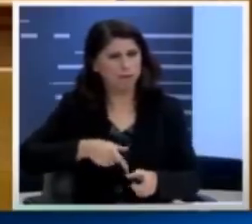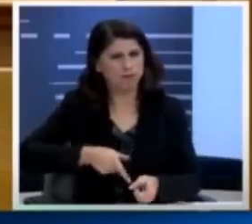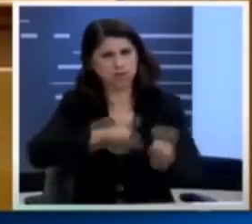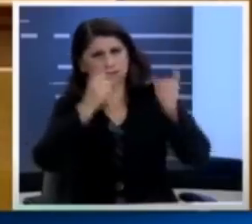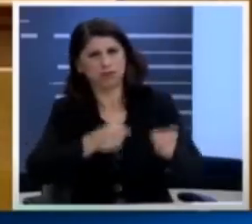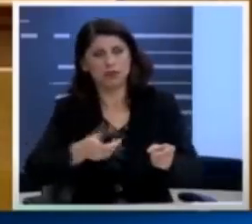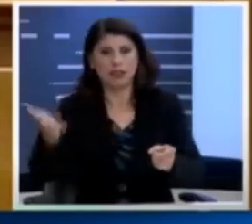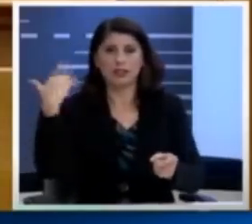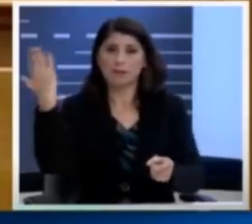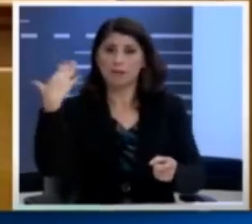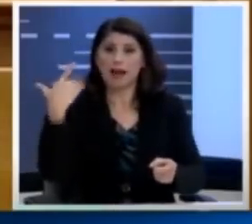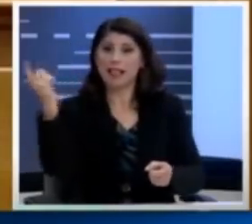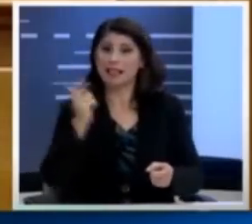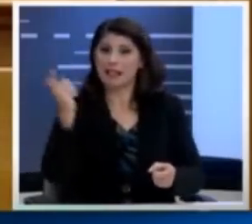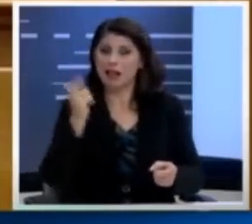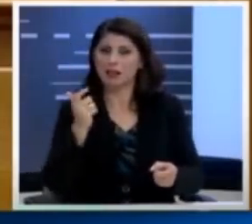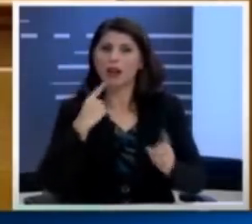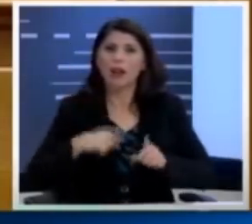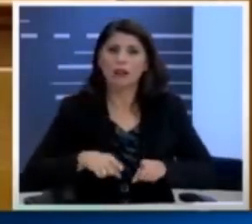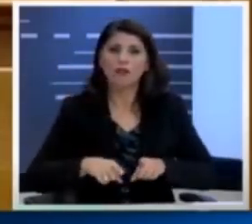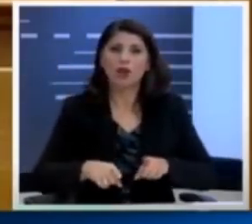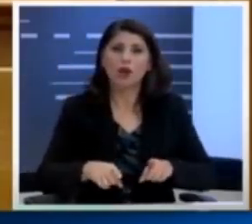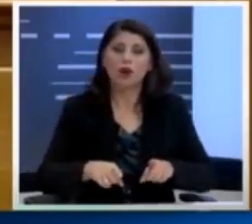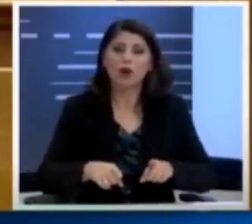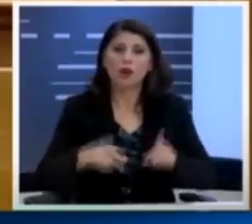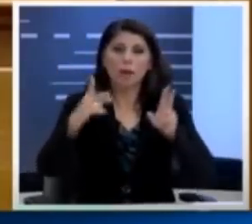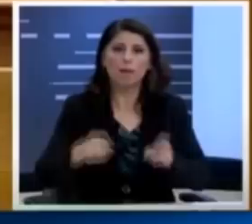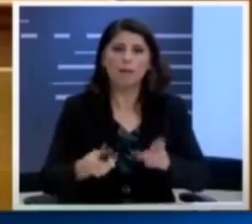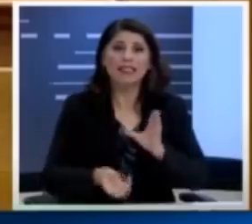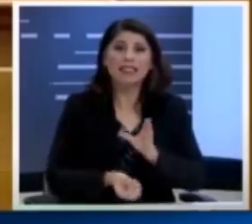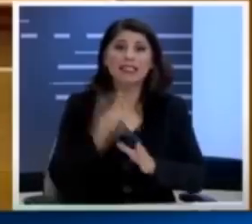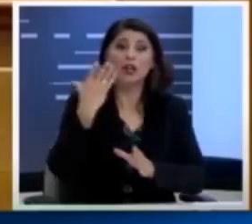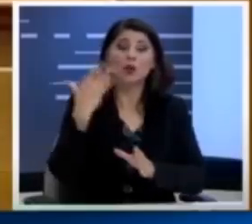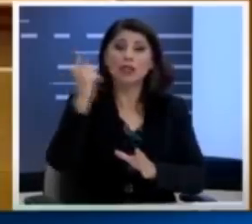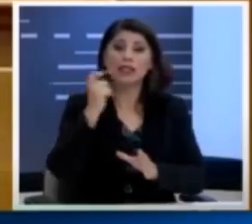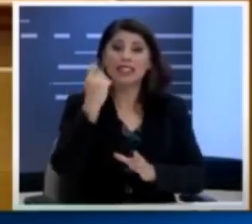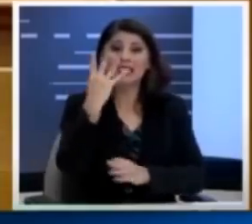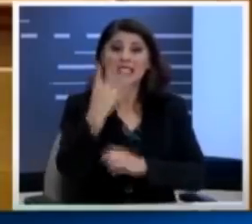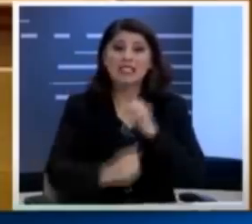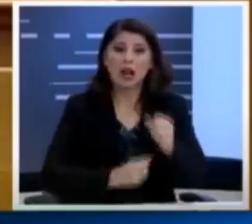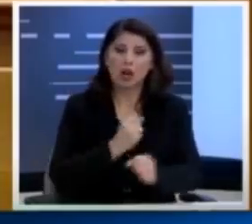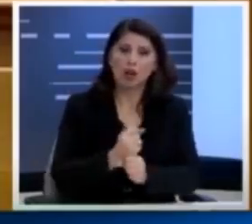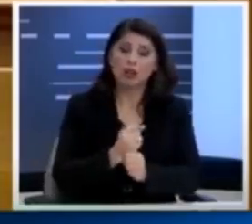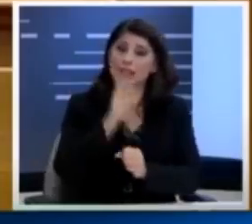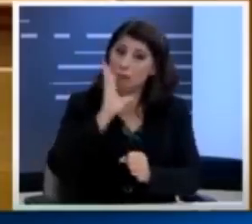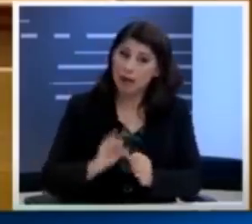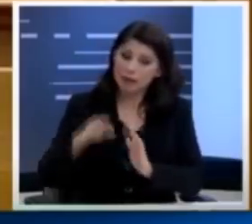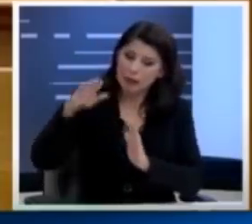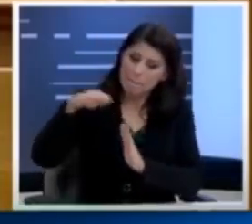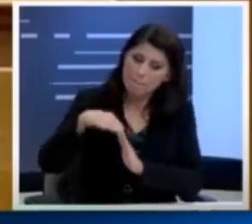παλιές συντάξεις, αλλά την ίδια ώρα παγώσατε τις νέες για μια τετραετία σε πραγματική